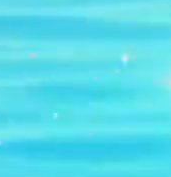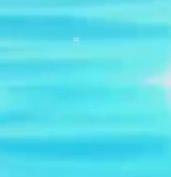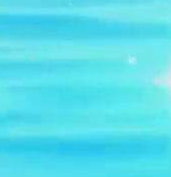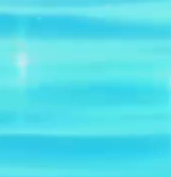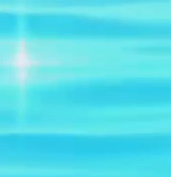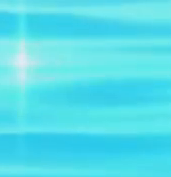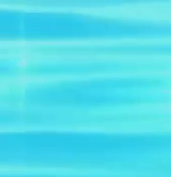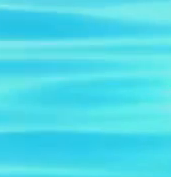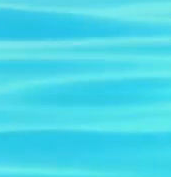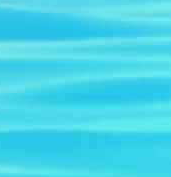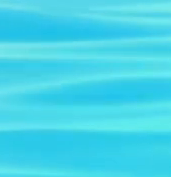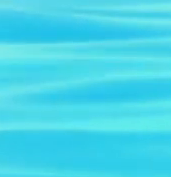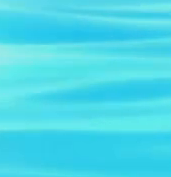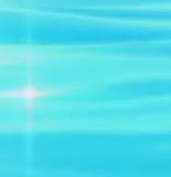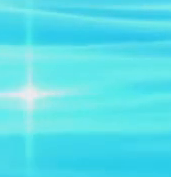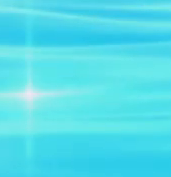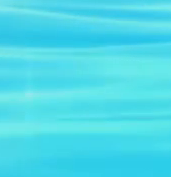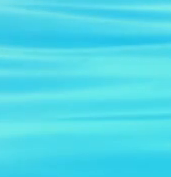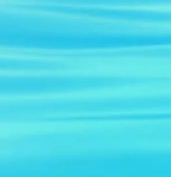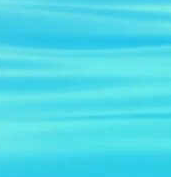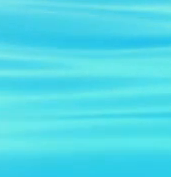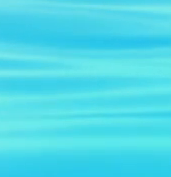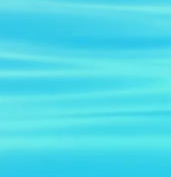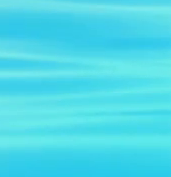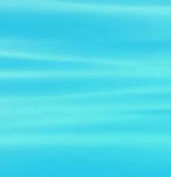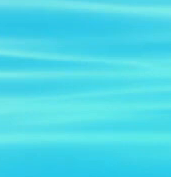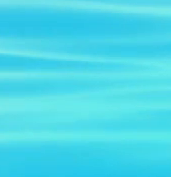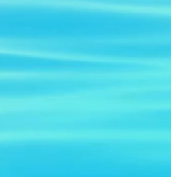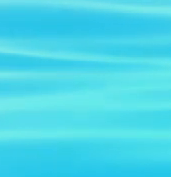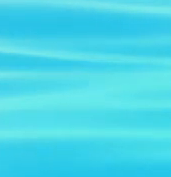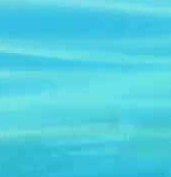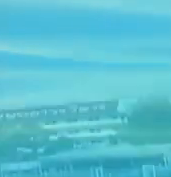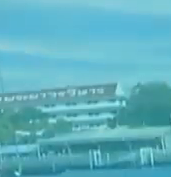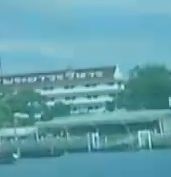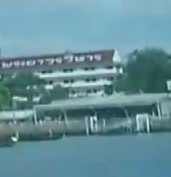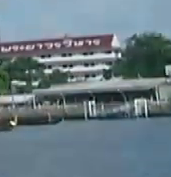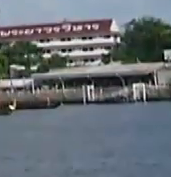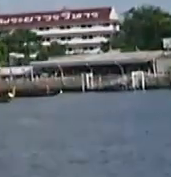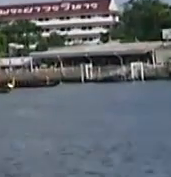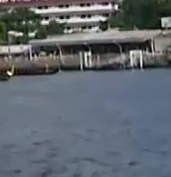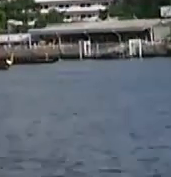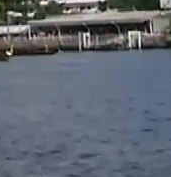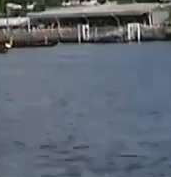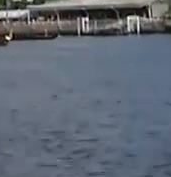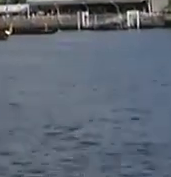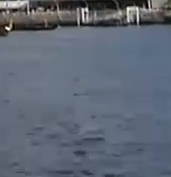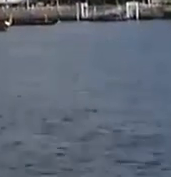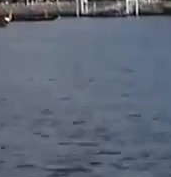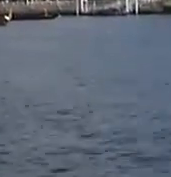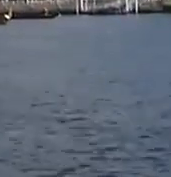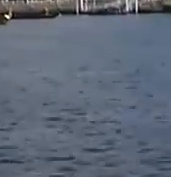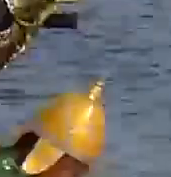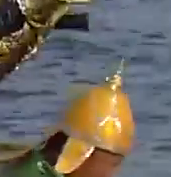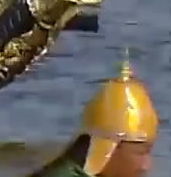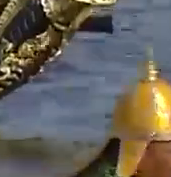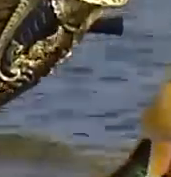เนื่องในการพระราชพิธีบรมราชาภิเษกพุทธศักราช2562การเสด็จพระราชดำเนินเลียบพระนคร